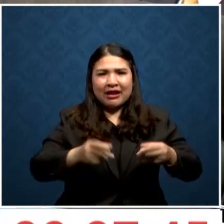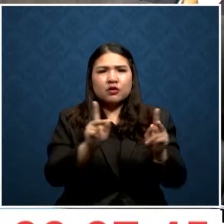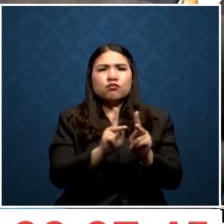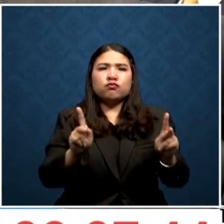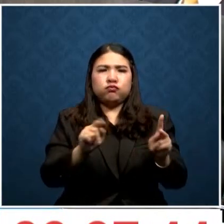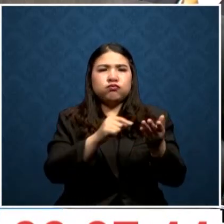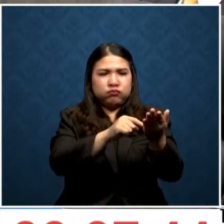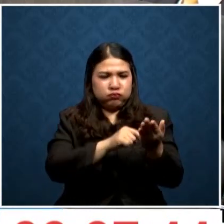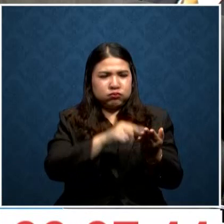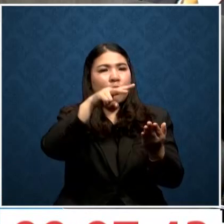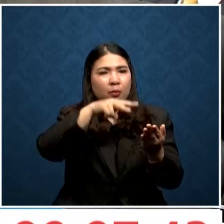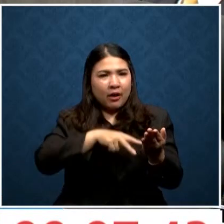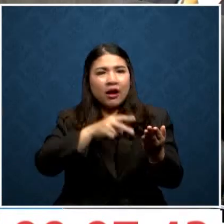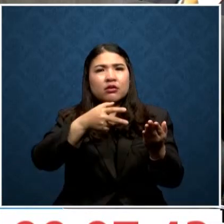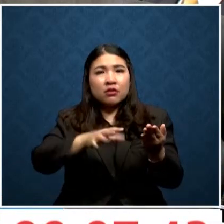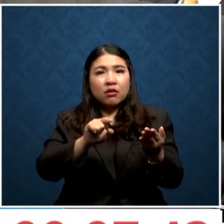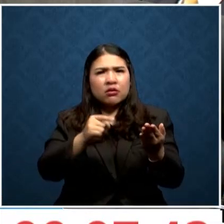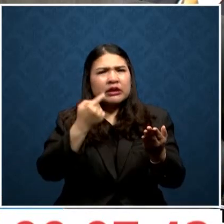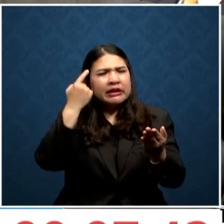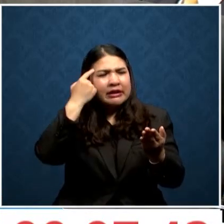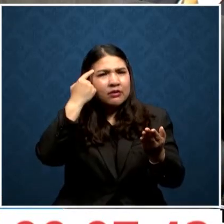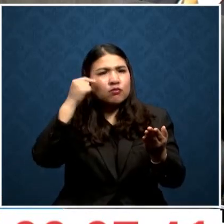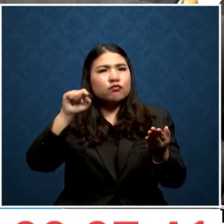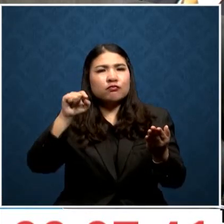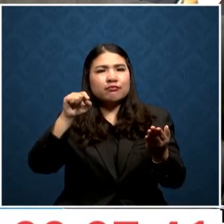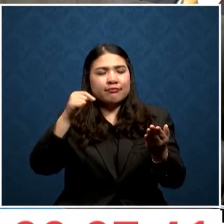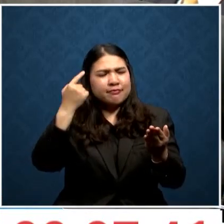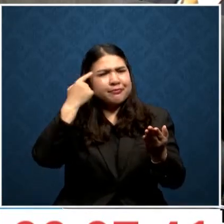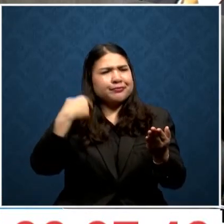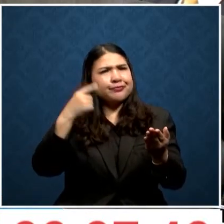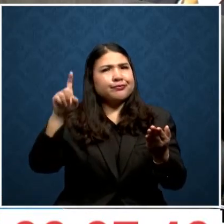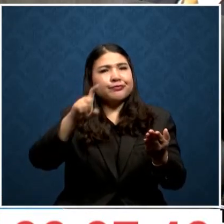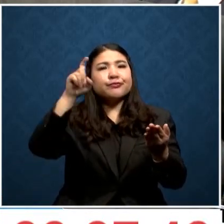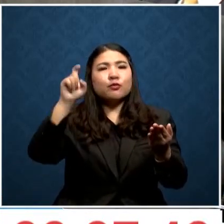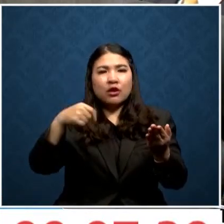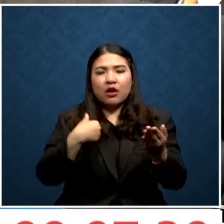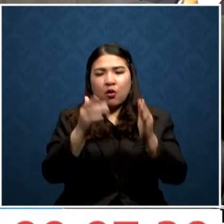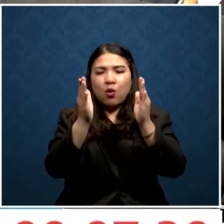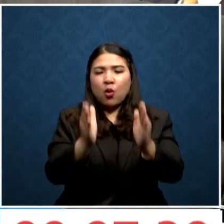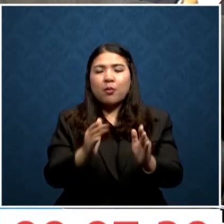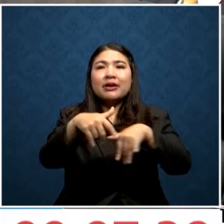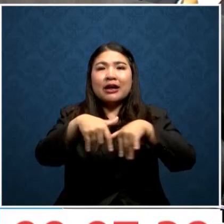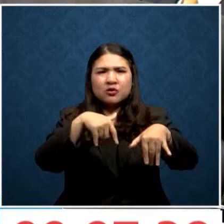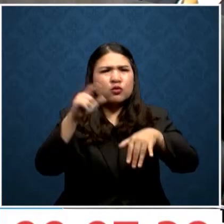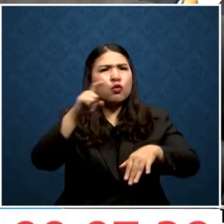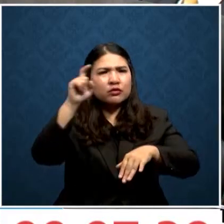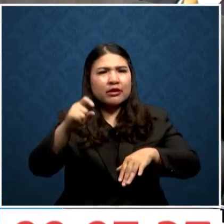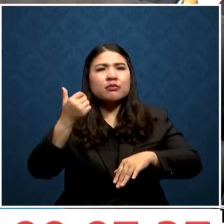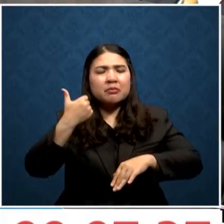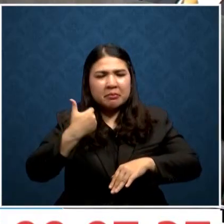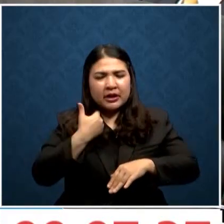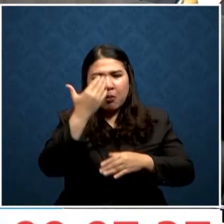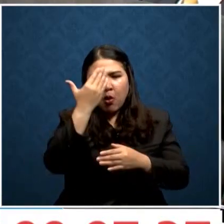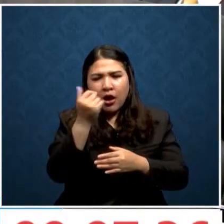นะครับผมคิดว่าอันนี้ก็คงต้องเป็นการตอบไปนะครับเพราะว่าอยู่ในความสงสัยของสาธารณชนด้วยนะครับเพราะว่าต้องไม่ลืมว่าแต่ละท่านเนี่ยฮ